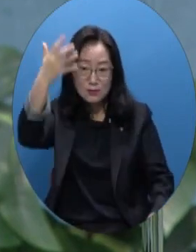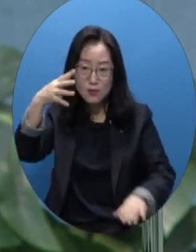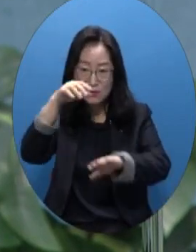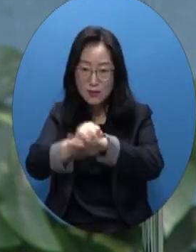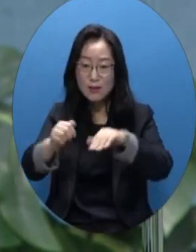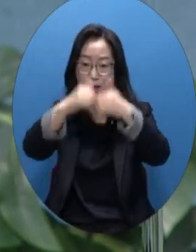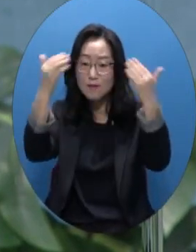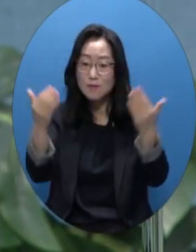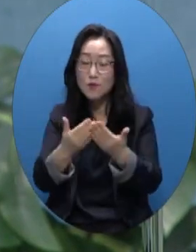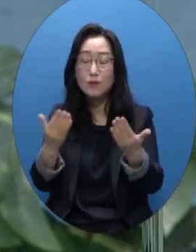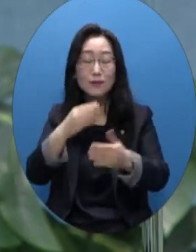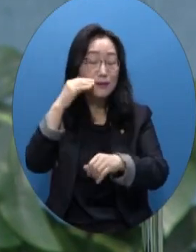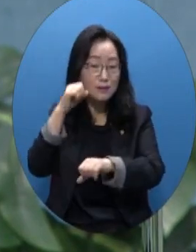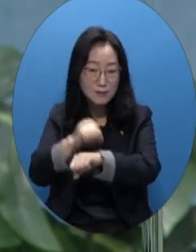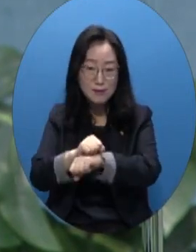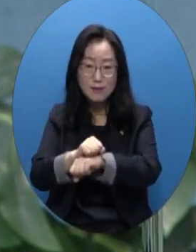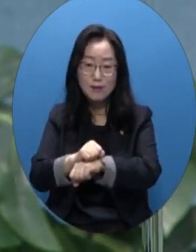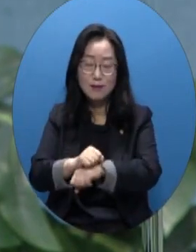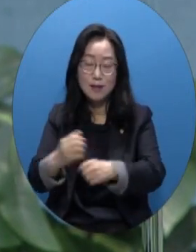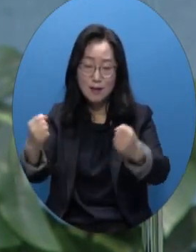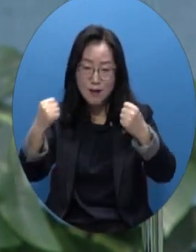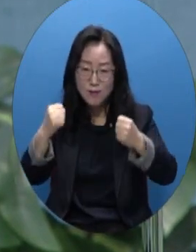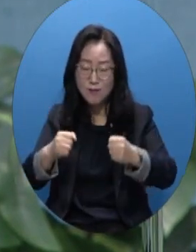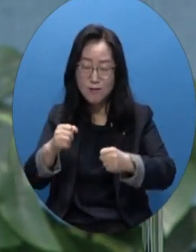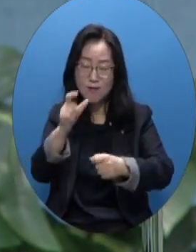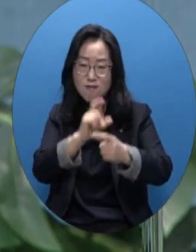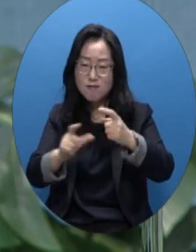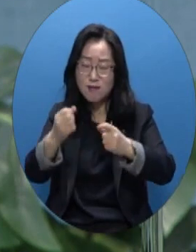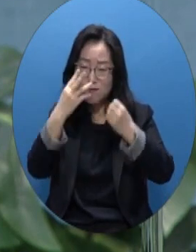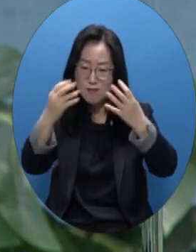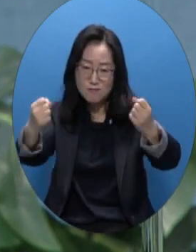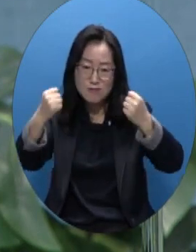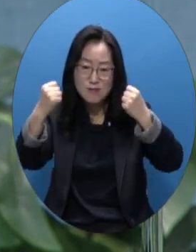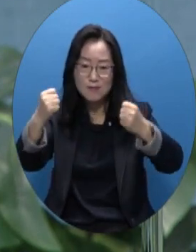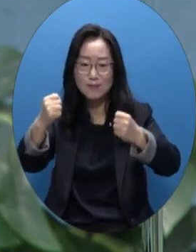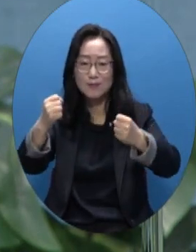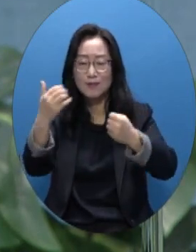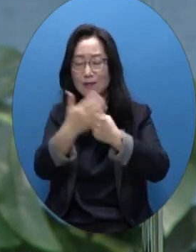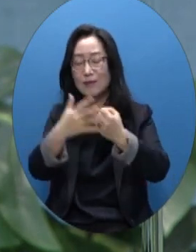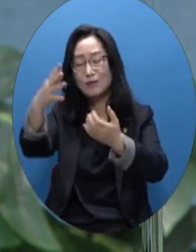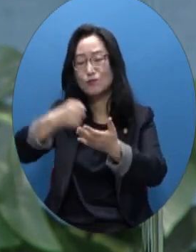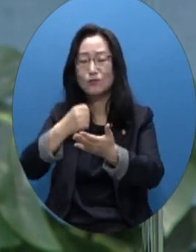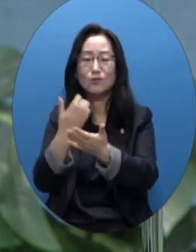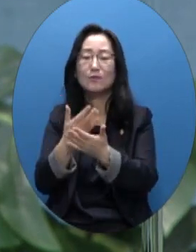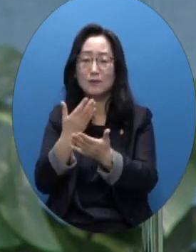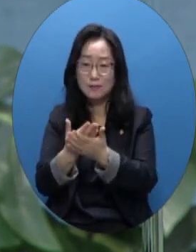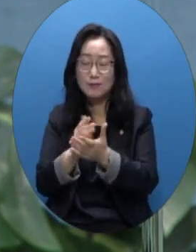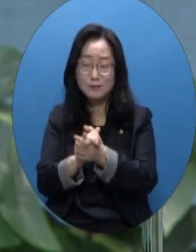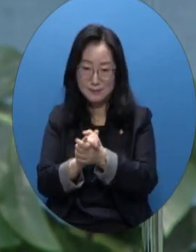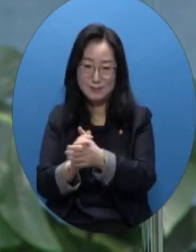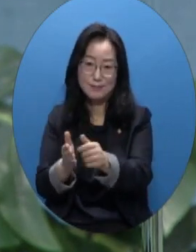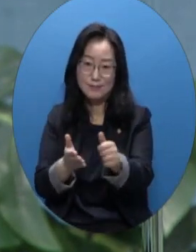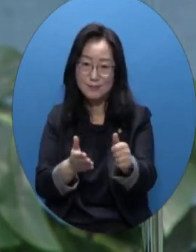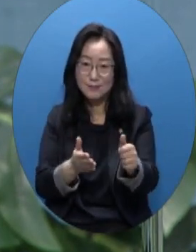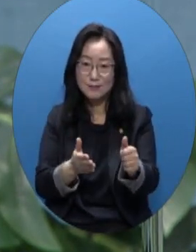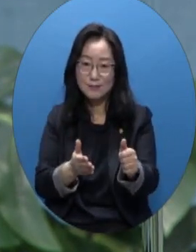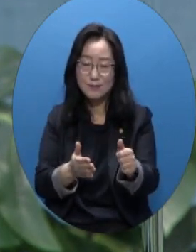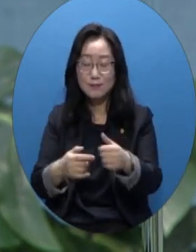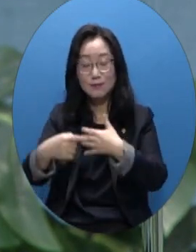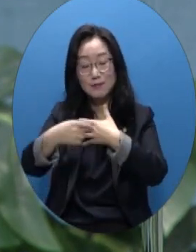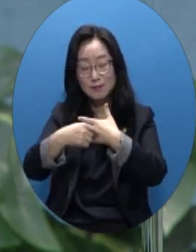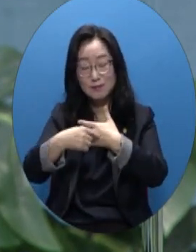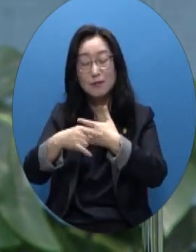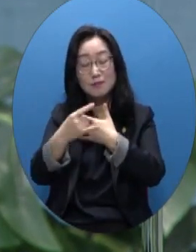병장 내리며 각나라의 내어 3 물어뜯어 플레이어는 은혜가 임하게 하여 주시옵소서 정의 쪽이고